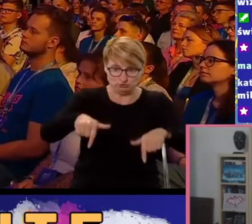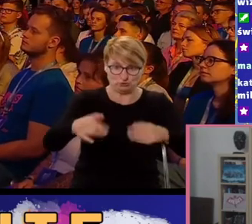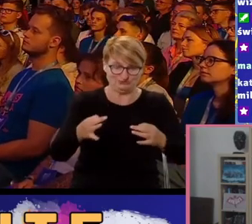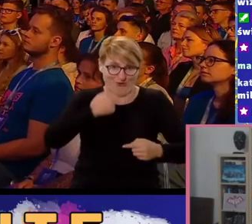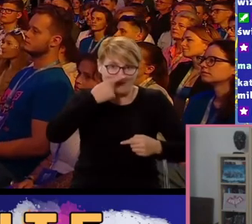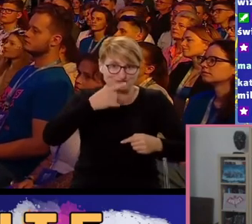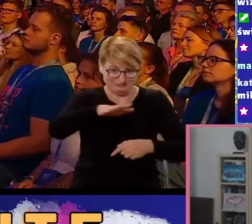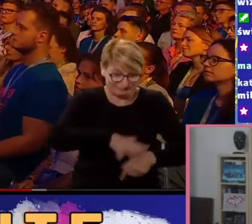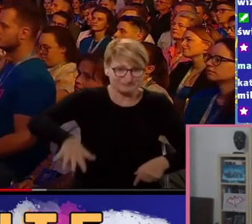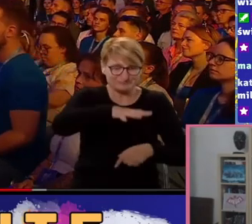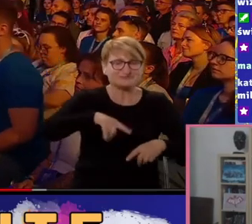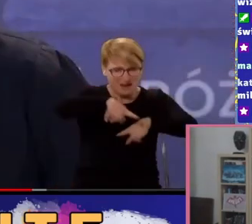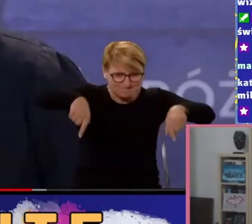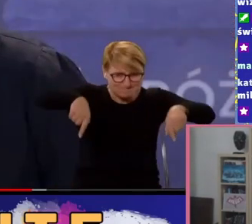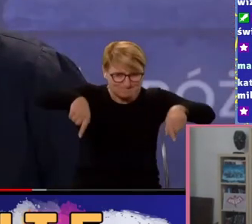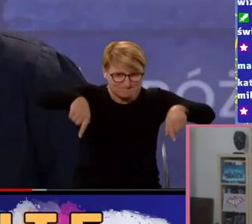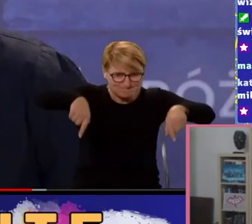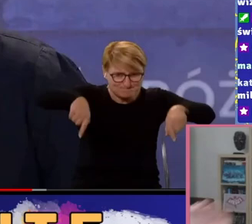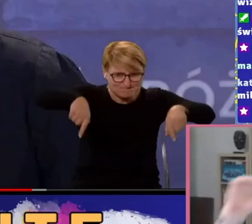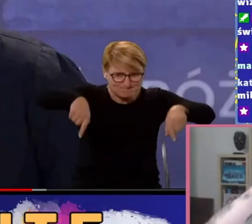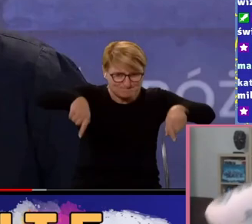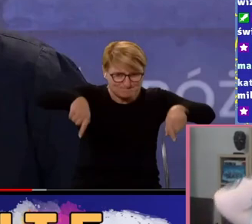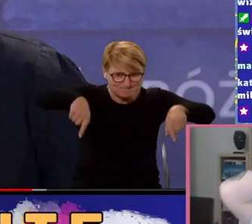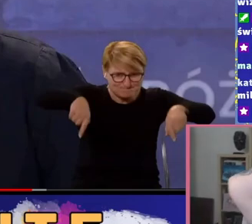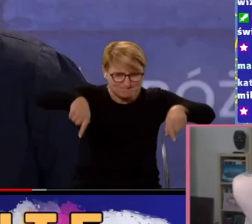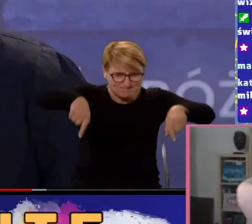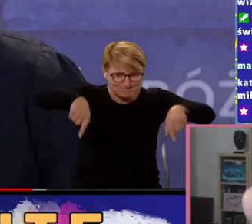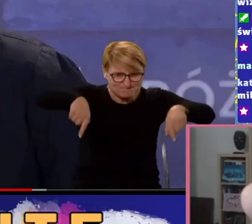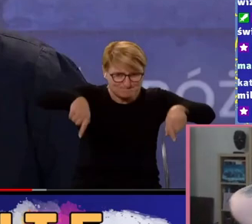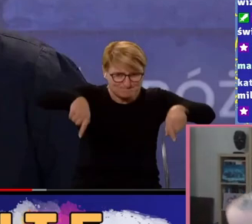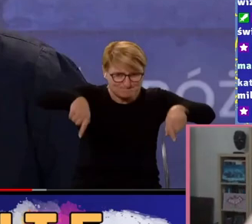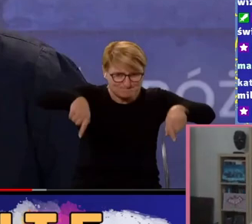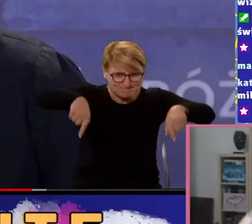dzisiaj w Olsztynie, to jesteśmy wszyscy ich potomkami.